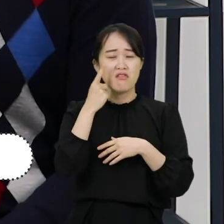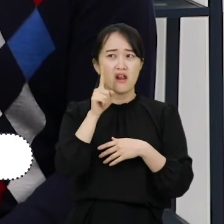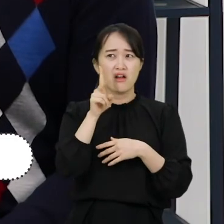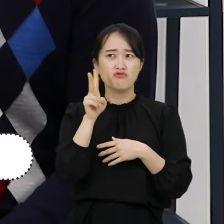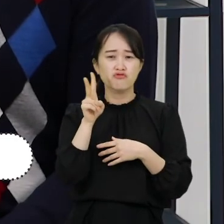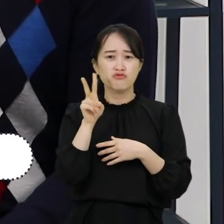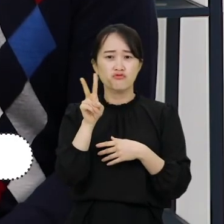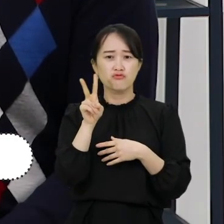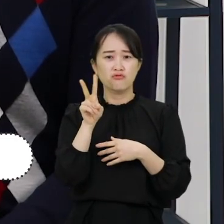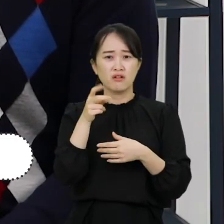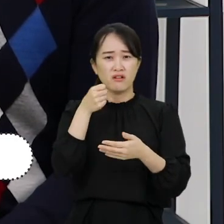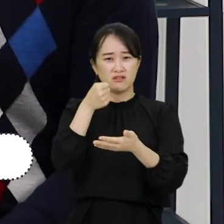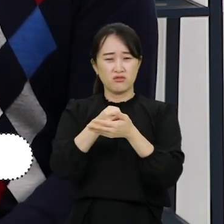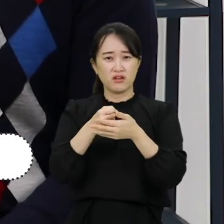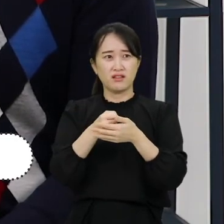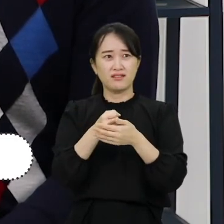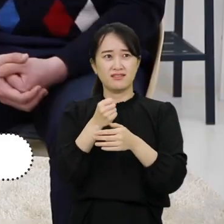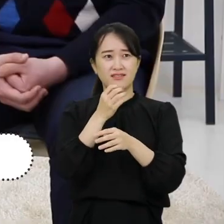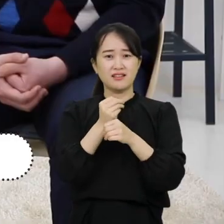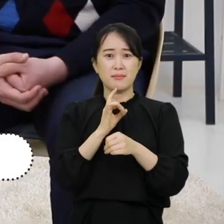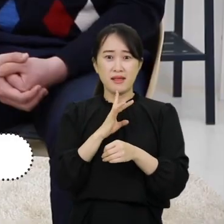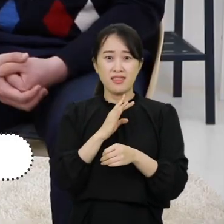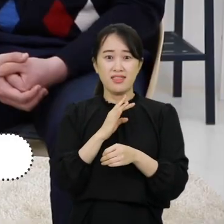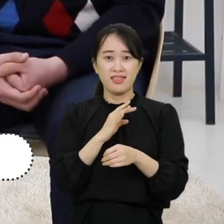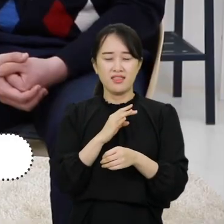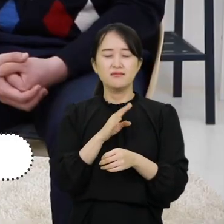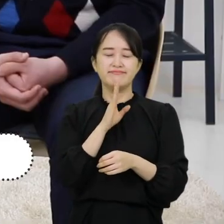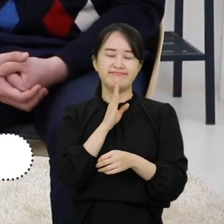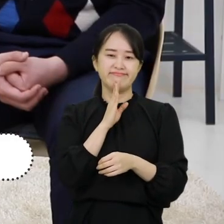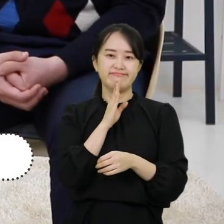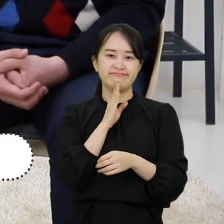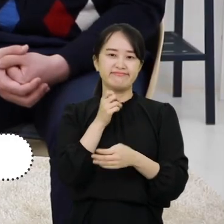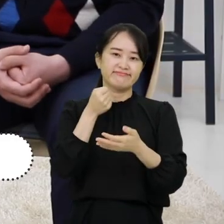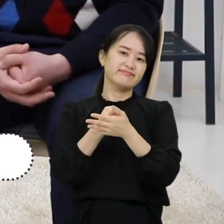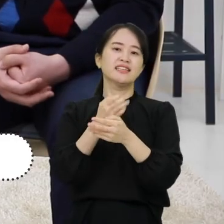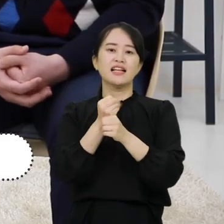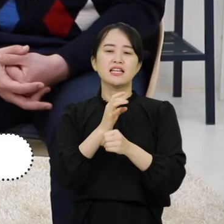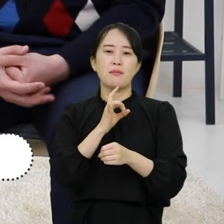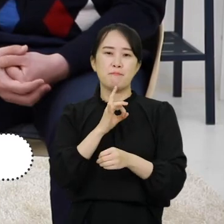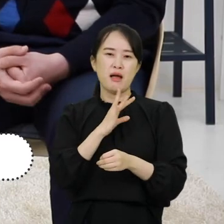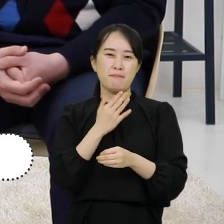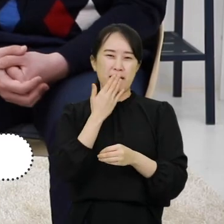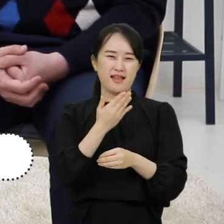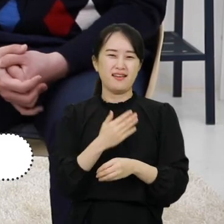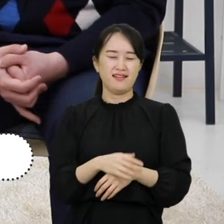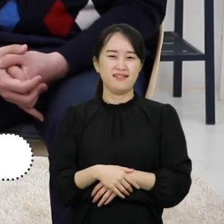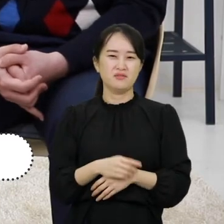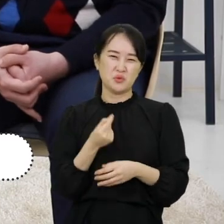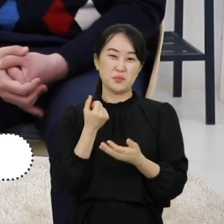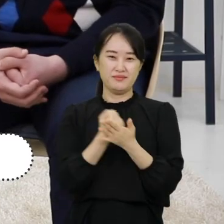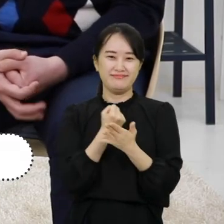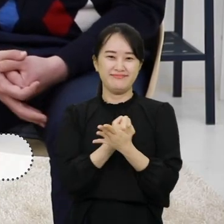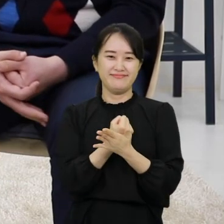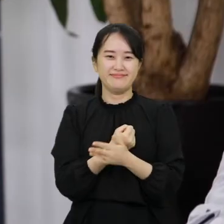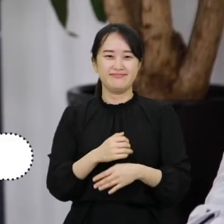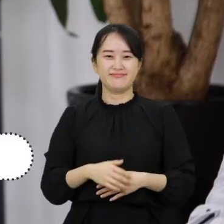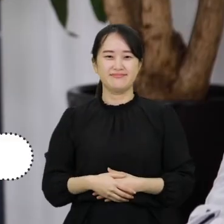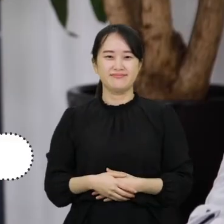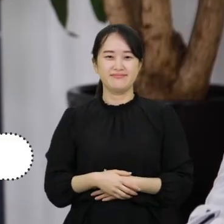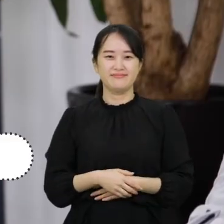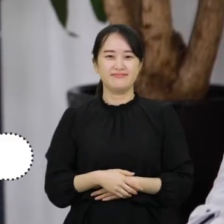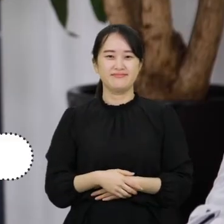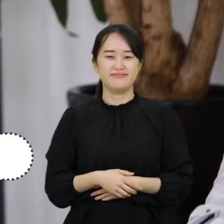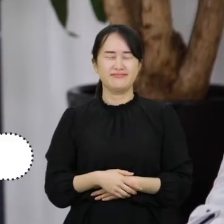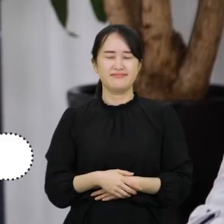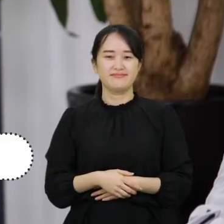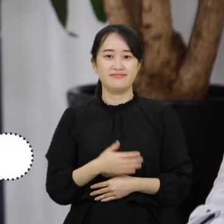그 정해진 날짜에만 그냥 맞춰서 봐야 되나요? 그렇죠. 지정된 날짜에 한해서만 볼 수 있다는 게 가장 좀 아쉽죠. 그러니까